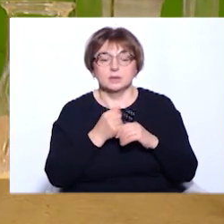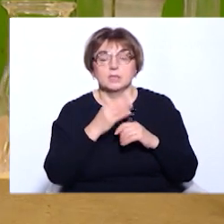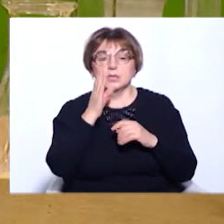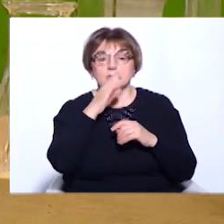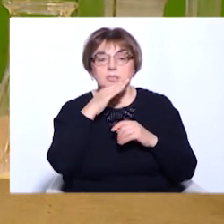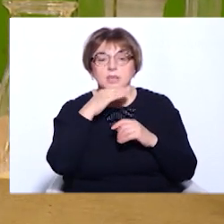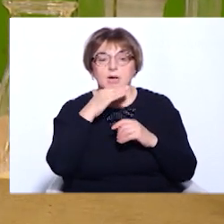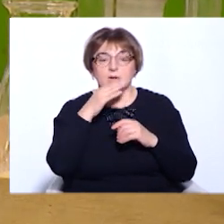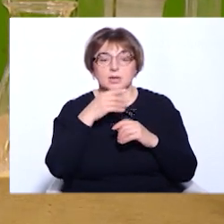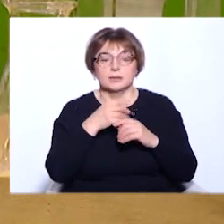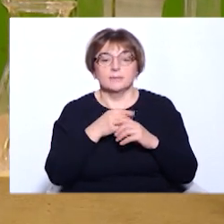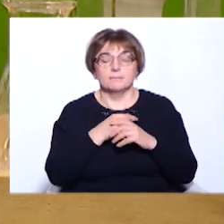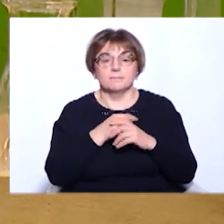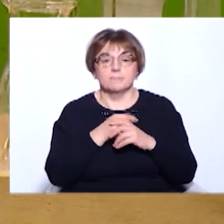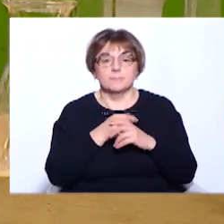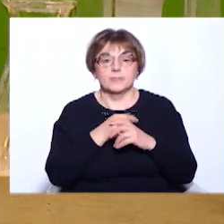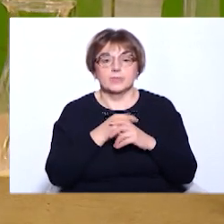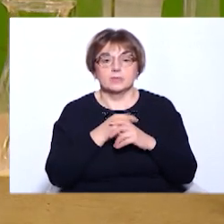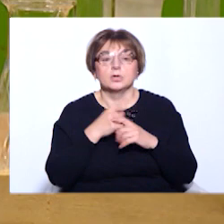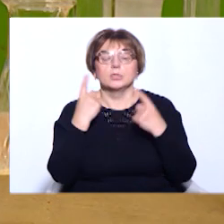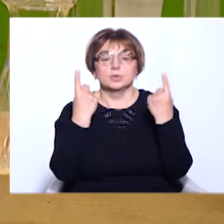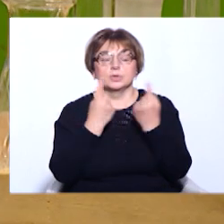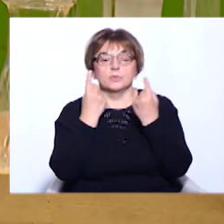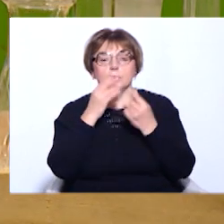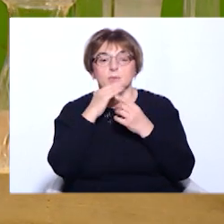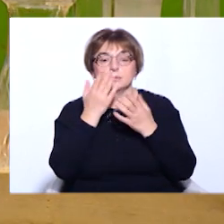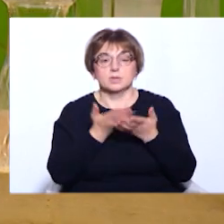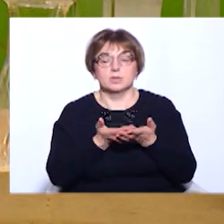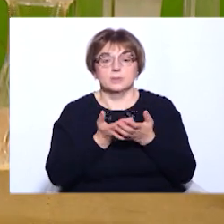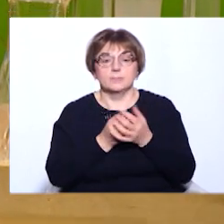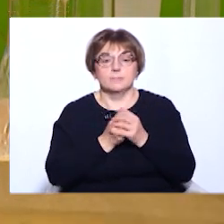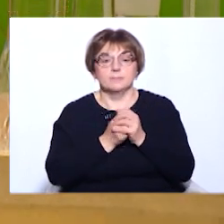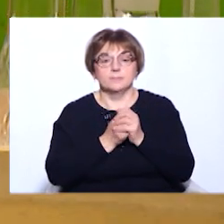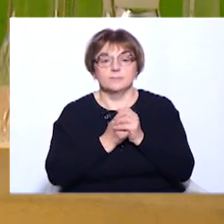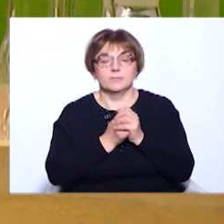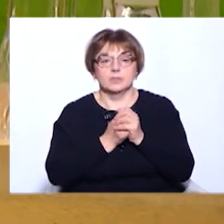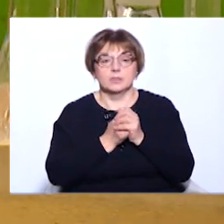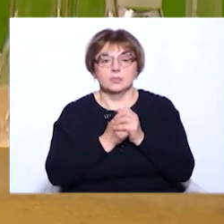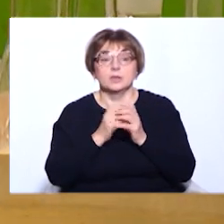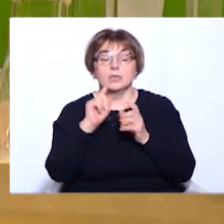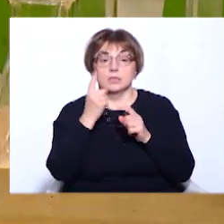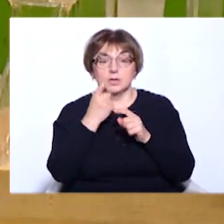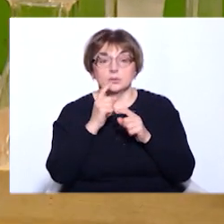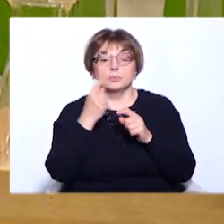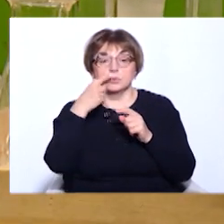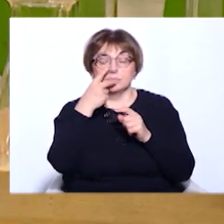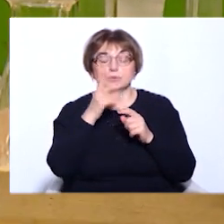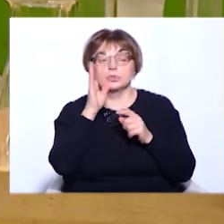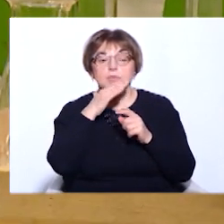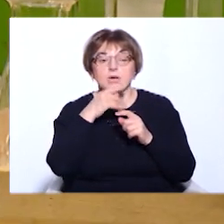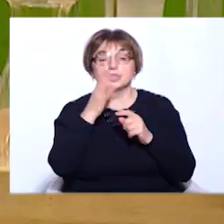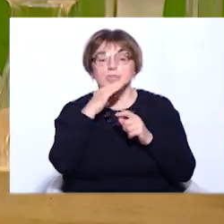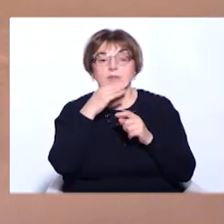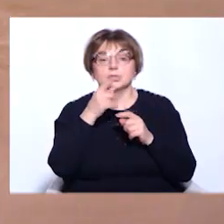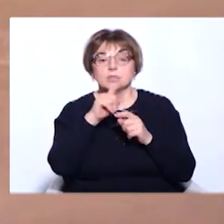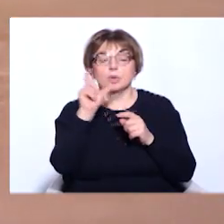წყალხსნარი. ანუ ავიღოთ ჩვეულებრივ წყალი. რადგან შაბიამანი კარგად იხსნება